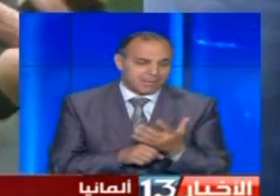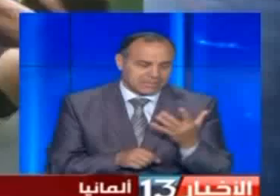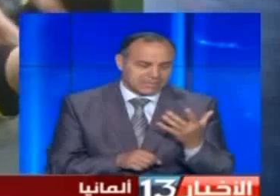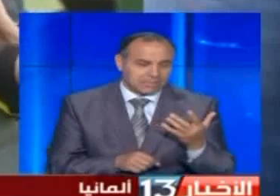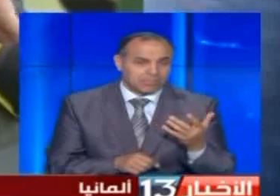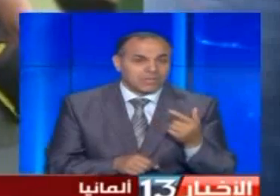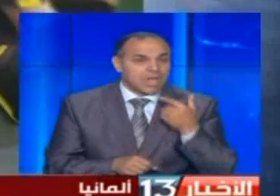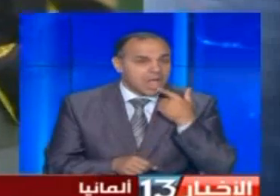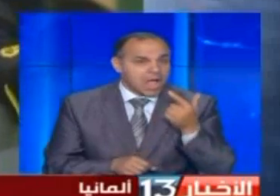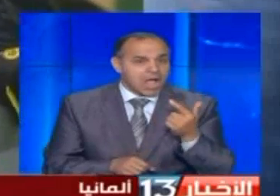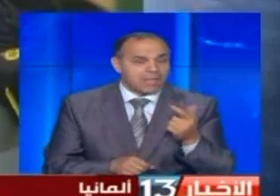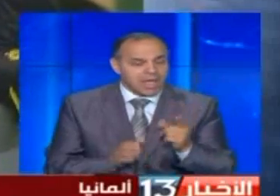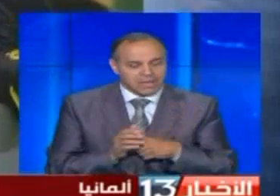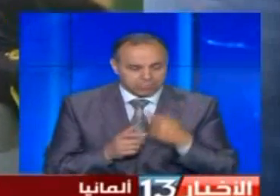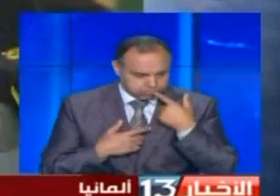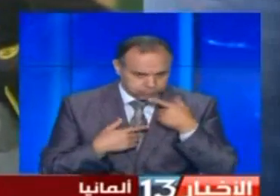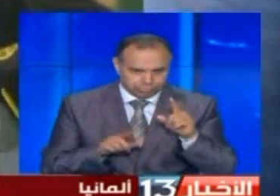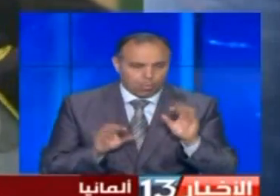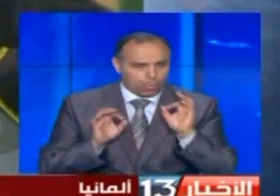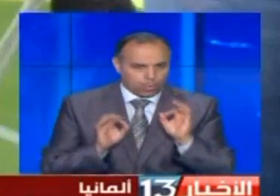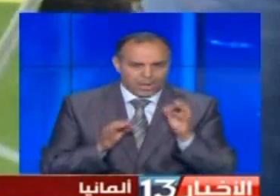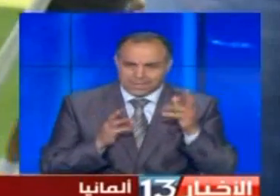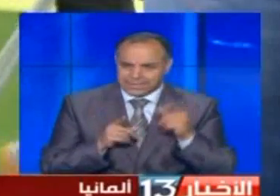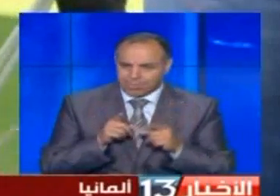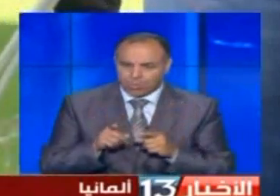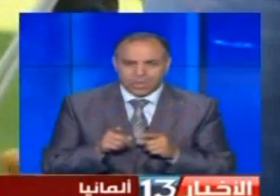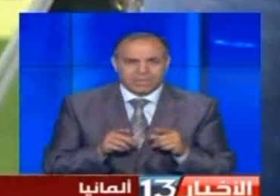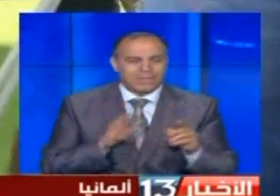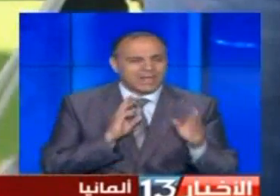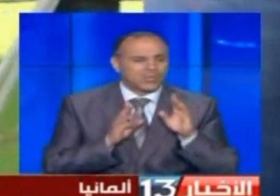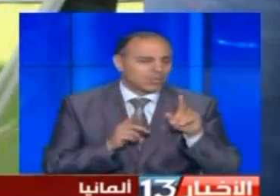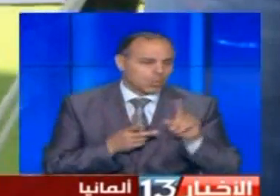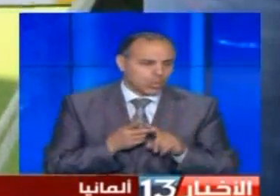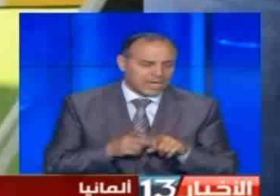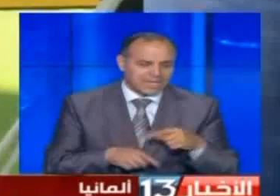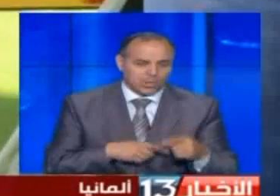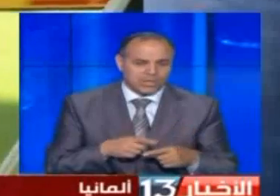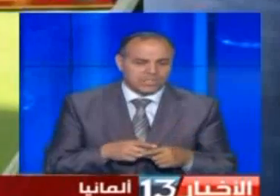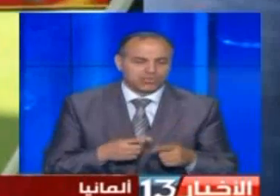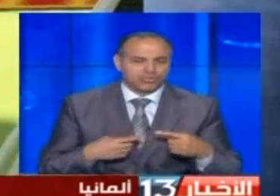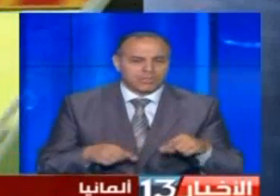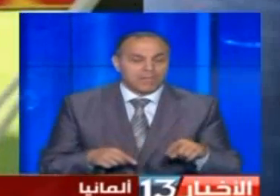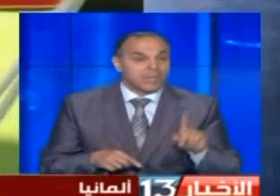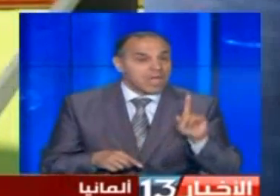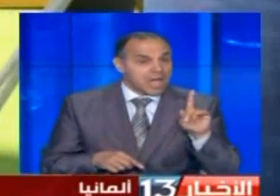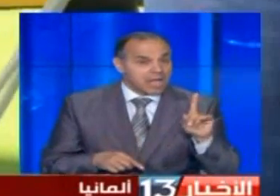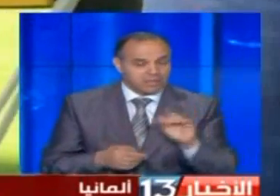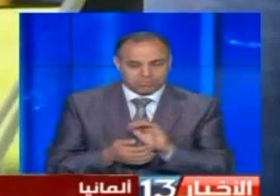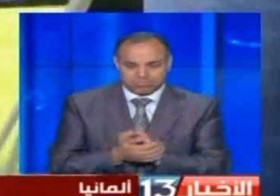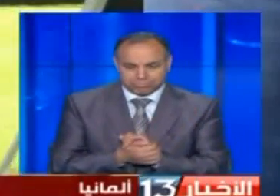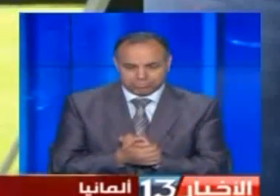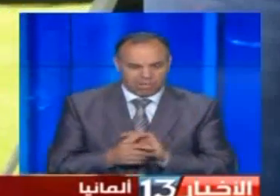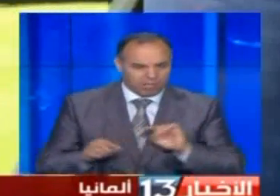5 أعوام. توخيل أكد هذا الخبر بنفسه عبر حسابه على موقع تويتر للتواصل الاجتماعي، وكانت العلاقة